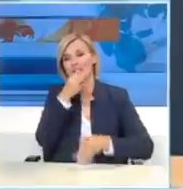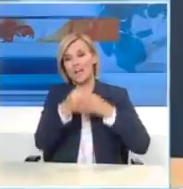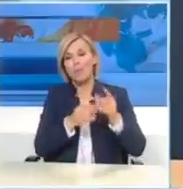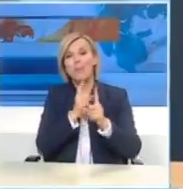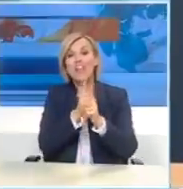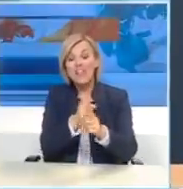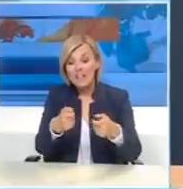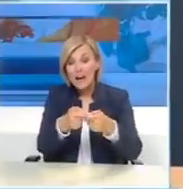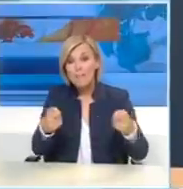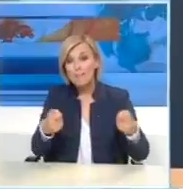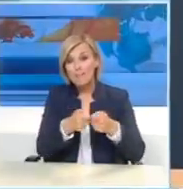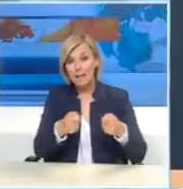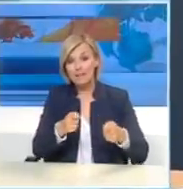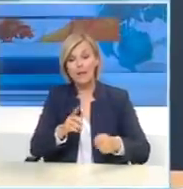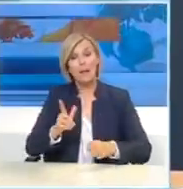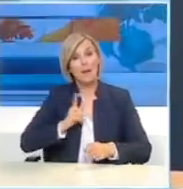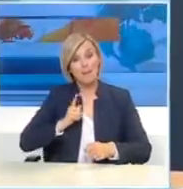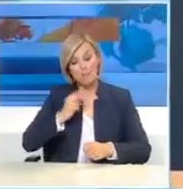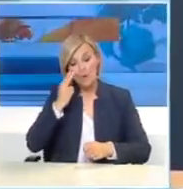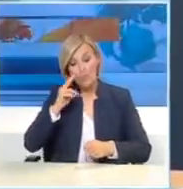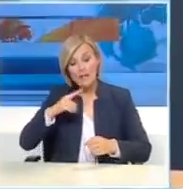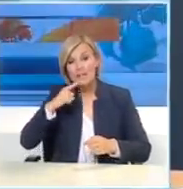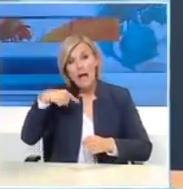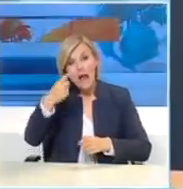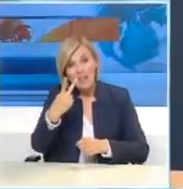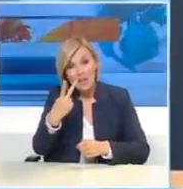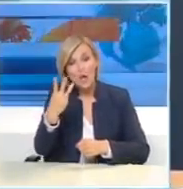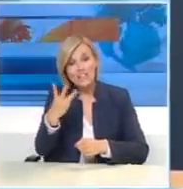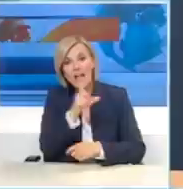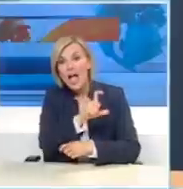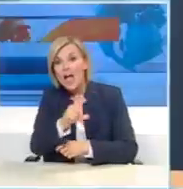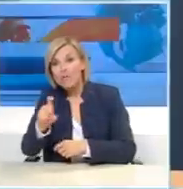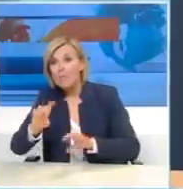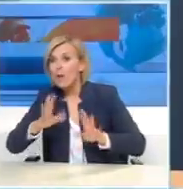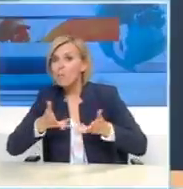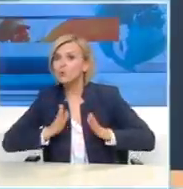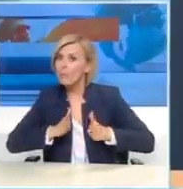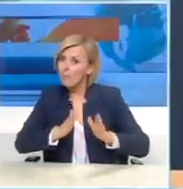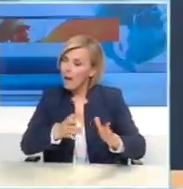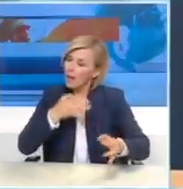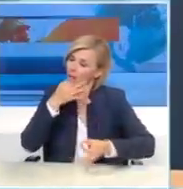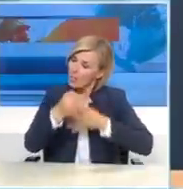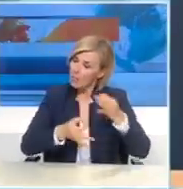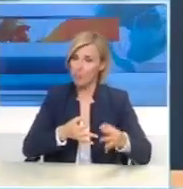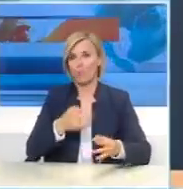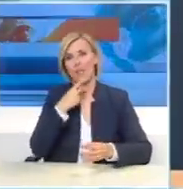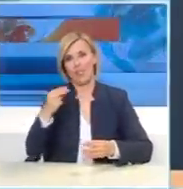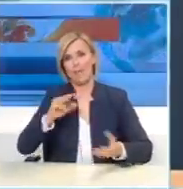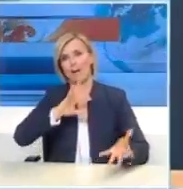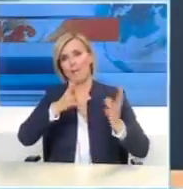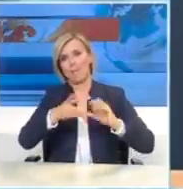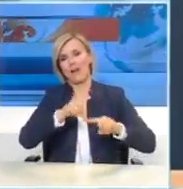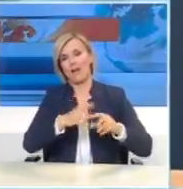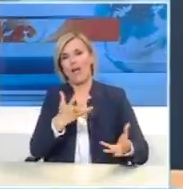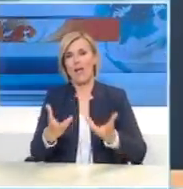ακόμα. Πρέπει να δούμε πώς θα πάει η επιδημία στη χώρα μας στις επόμενες εβδομάδες με την άρση, τη σταδιακή άρση των μέτρων και μετά να μιλήσουμε για τις πανελλαδικές.